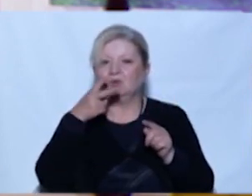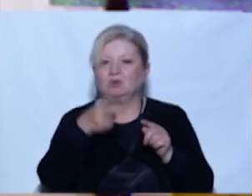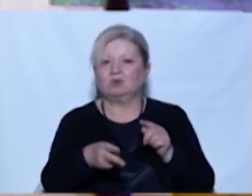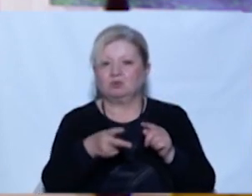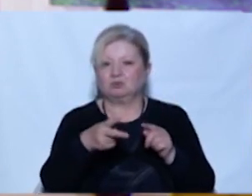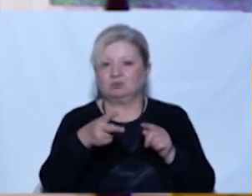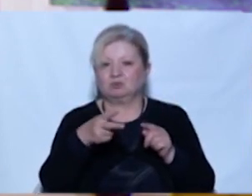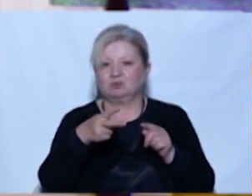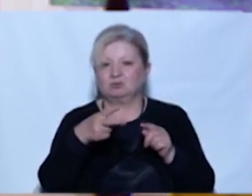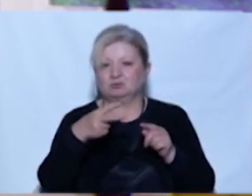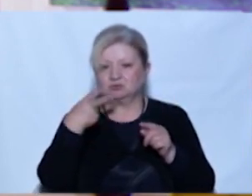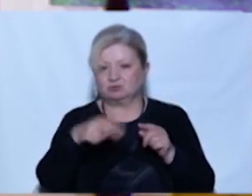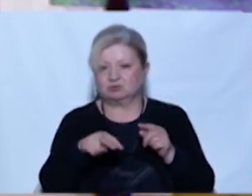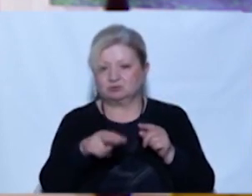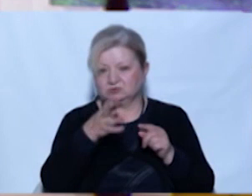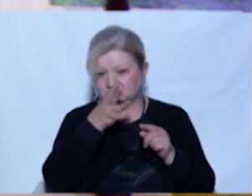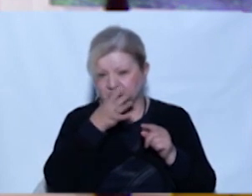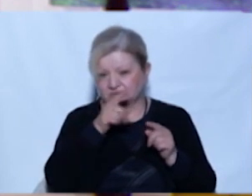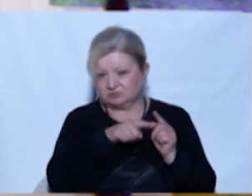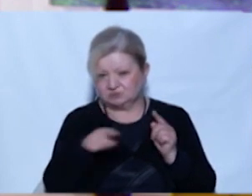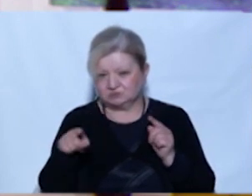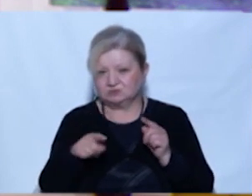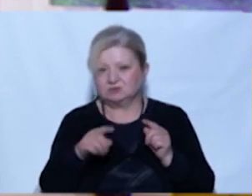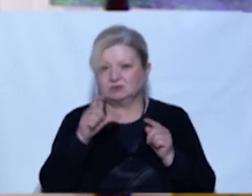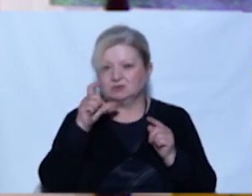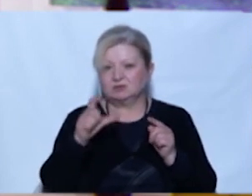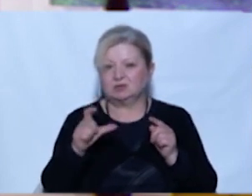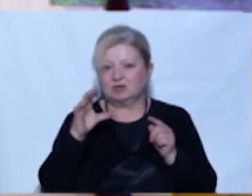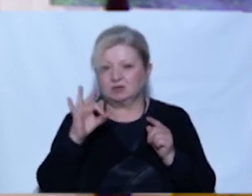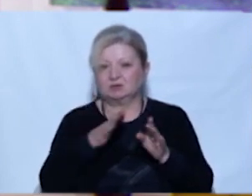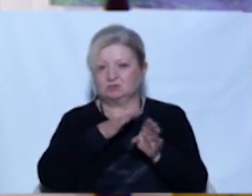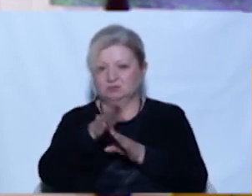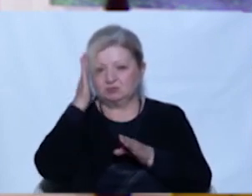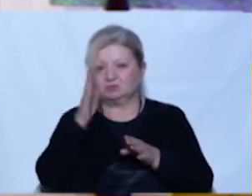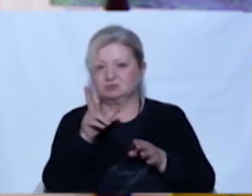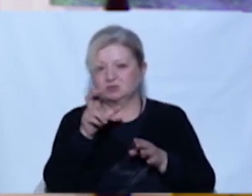2020 წელს ერეკლე მეორე 300 წლის ხდება.